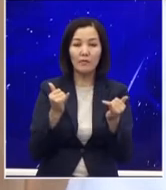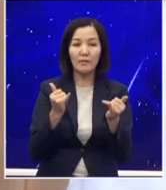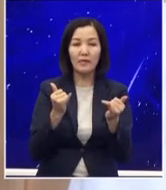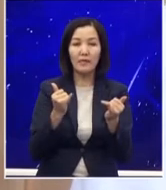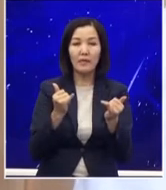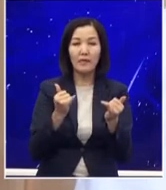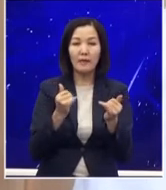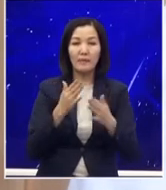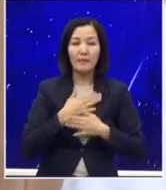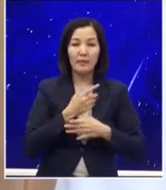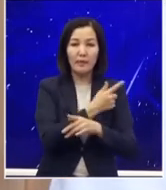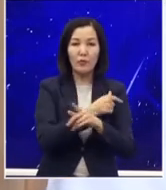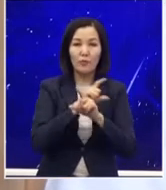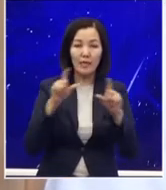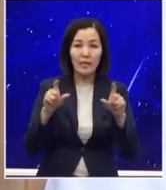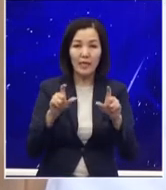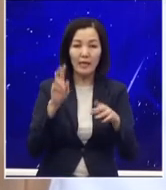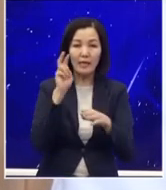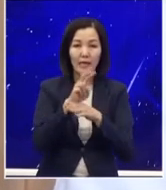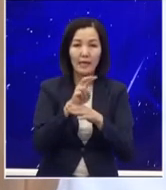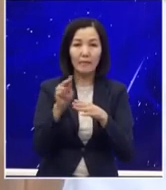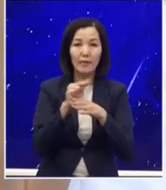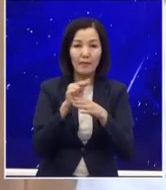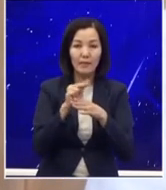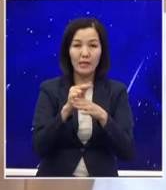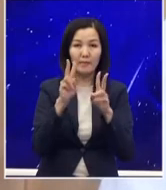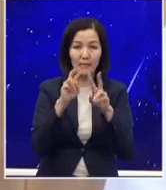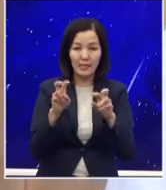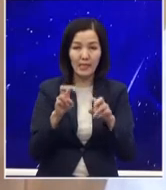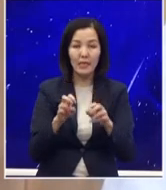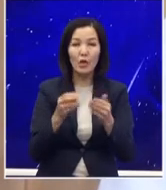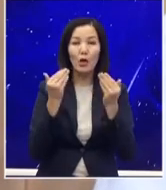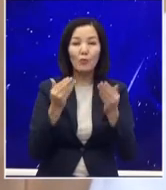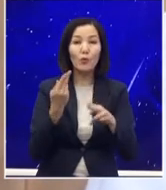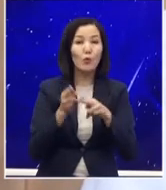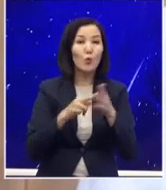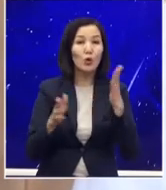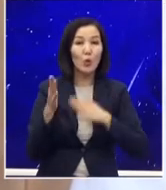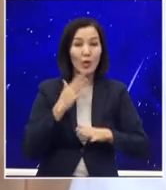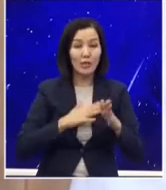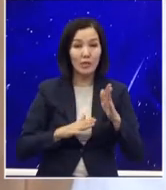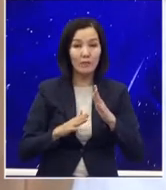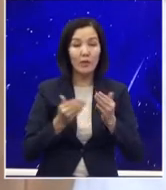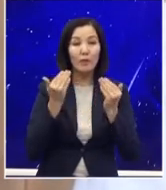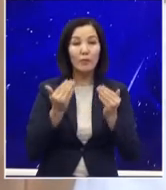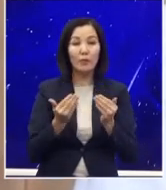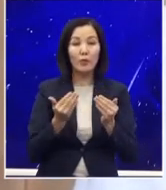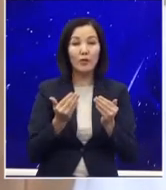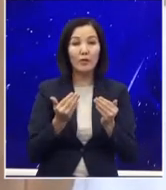адамдары осы біздің больницада, біздің клиникада ем алады. Енді бүгін өте қуанышты жағдай. Бүгін